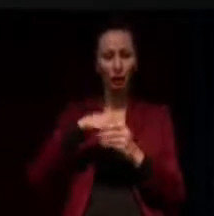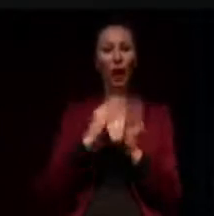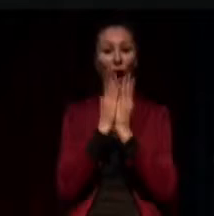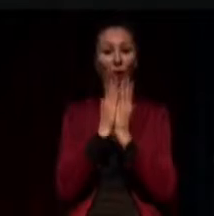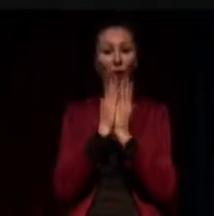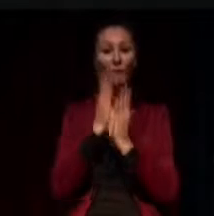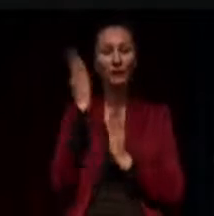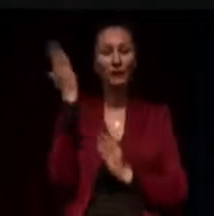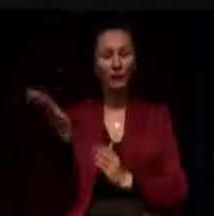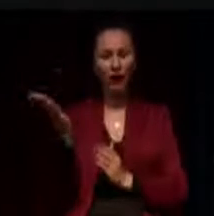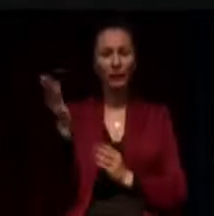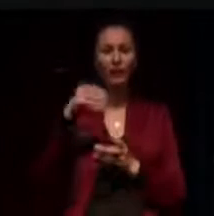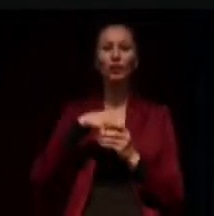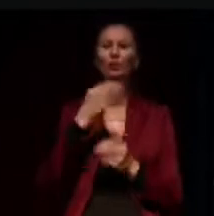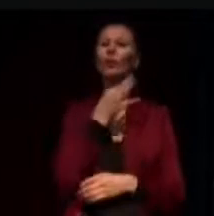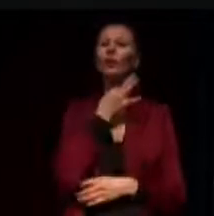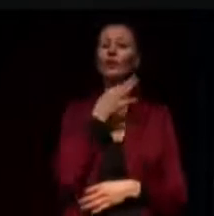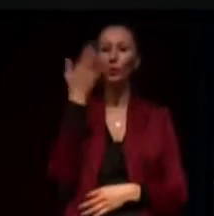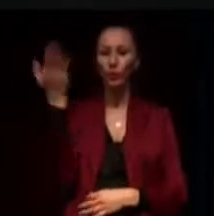kitap yazmış adam.